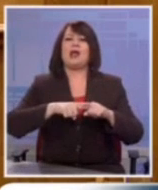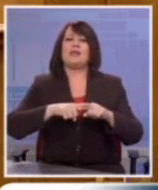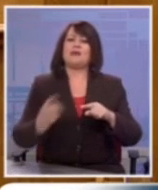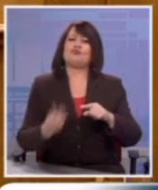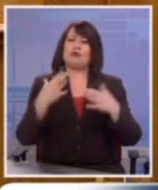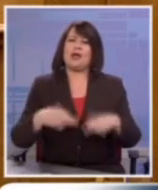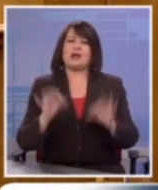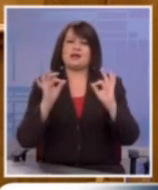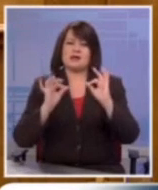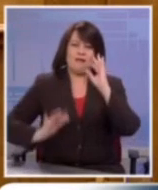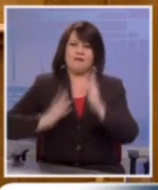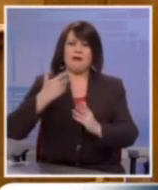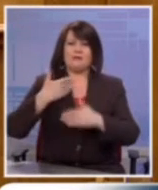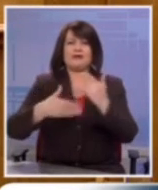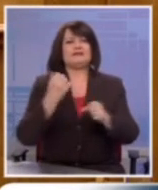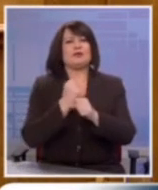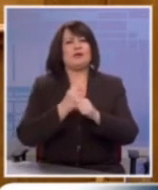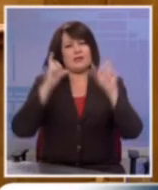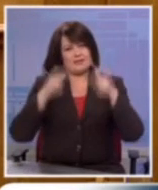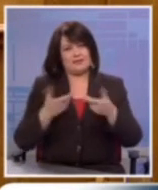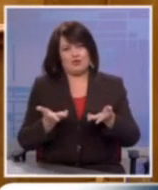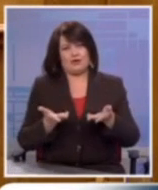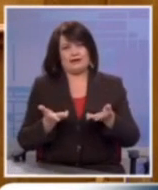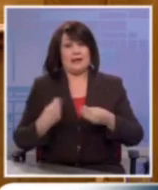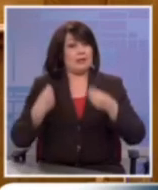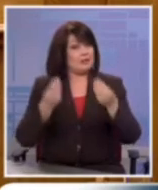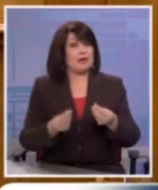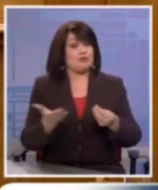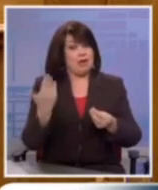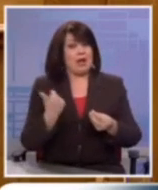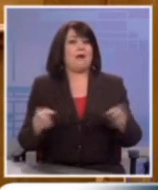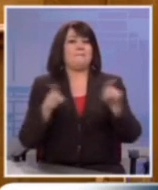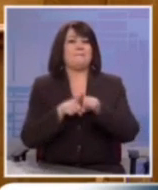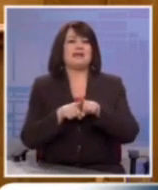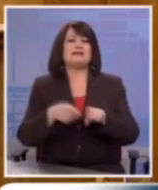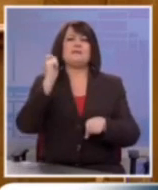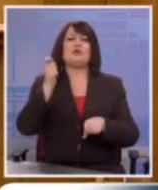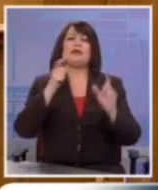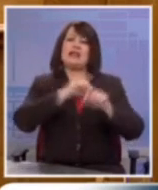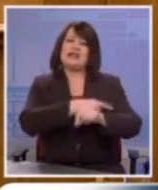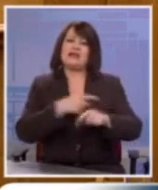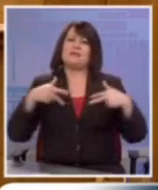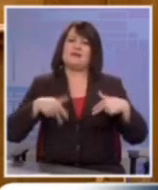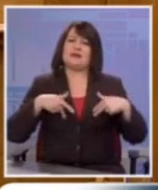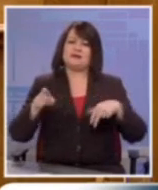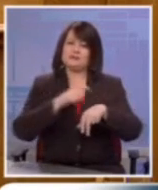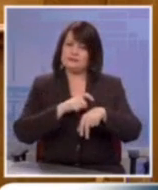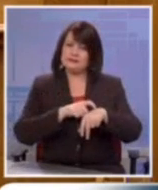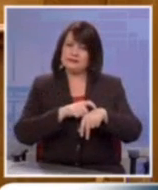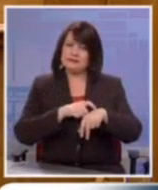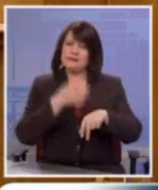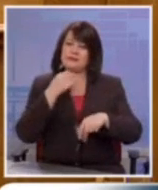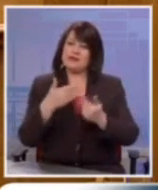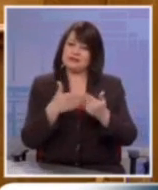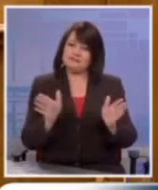αφετηρία προς την ανάπτυξη με εργασία και δημοκρατία. Την προσφέρουμε ως πολιτική δύναμη, ως κυβέρνηση. Άλλωστε σήμερα ανοίξαμε και την